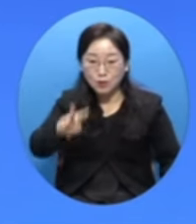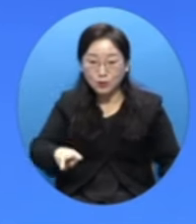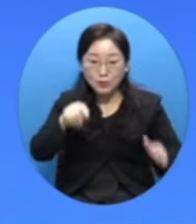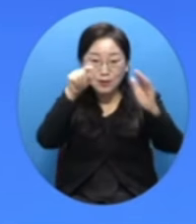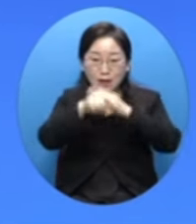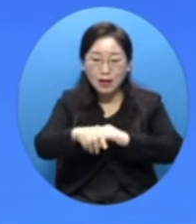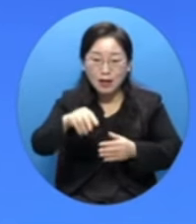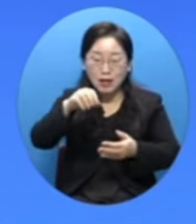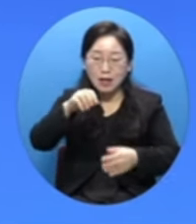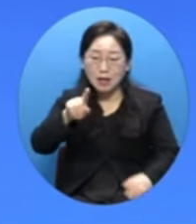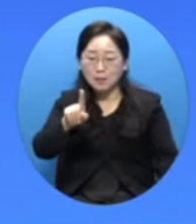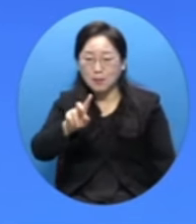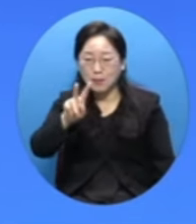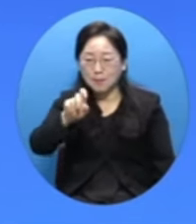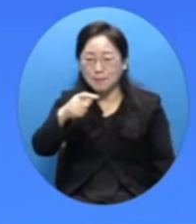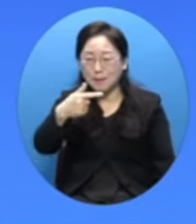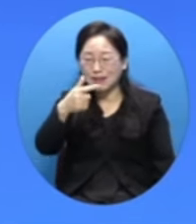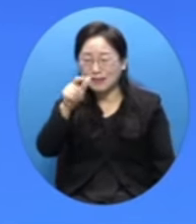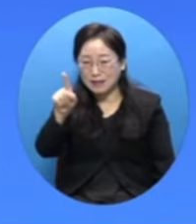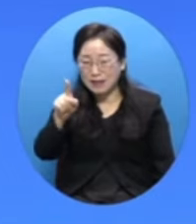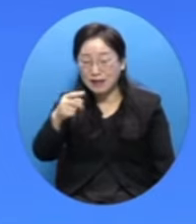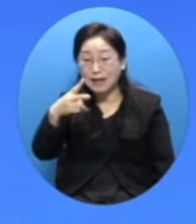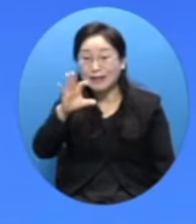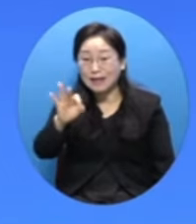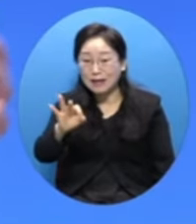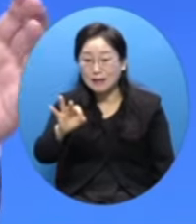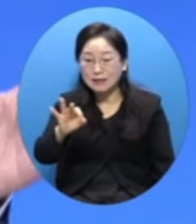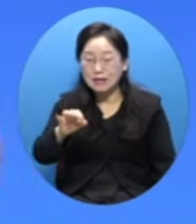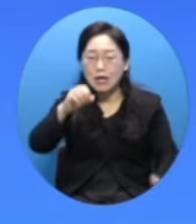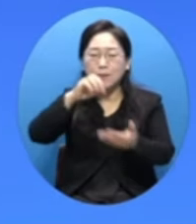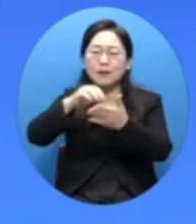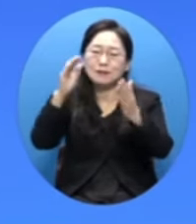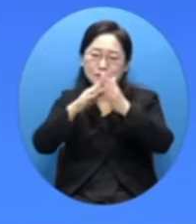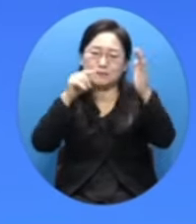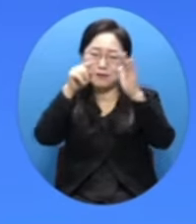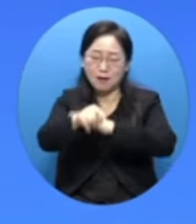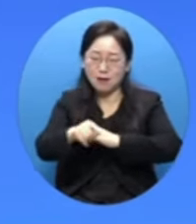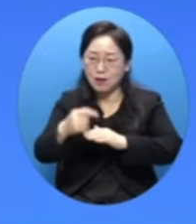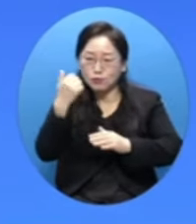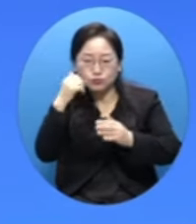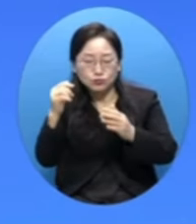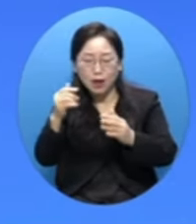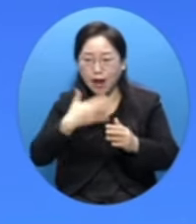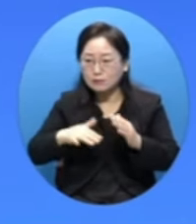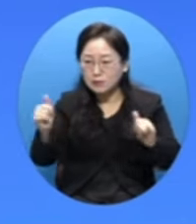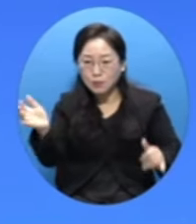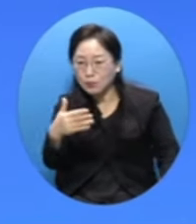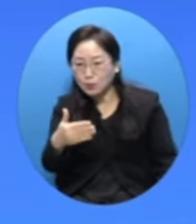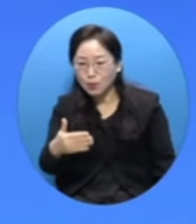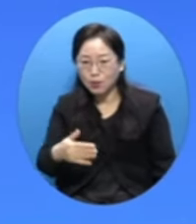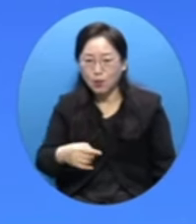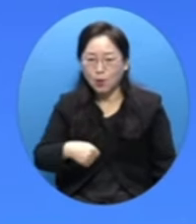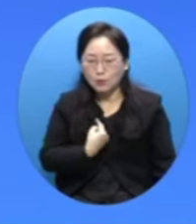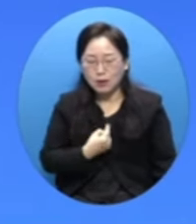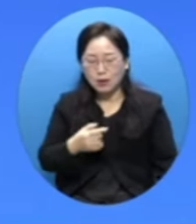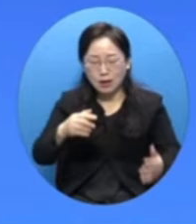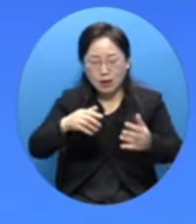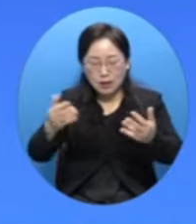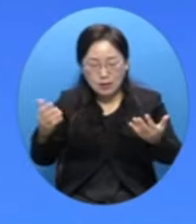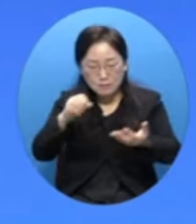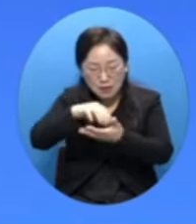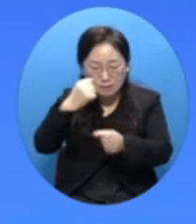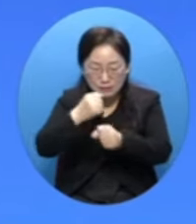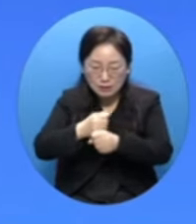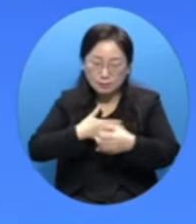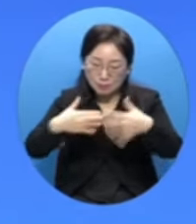만나당이라는 빵집에서 일하게 됩니다. 춘천에 올라가서 아는 사람 하나도 없는 곳에서 하루 종일 일하다 보니까 너무나 피곤하고 지쳐서 저녁이